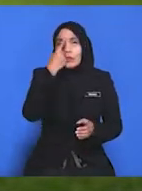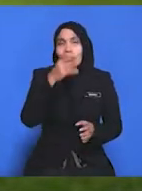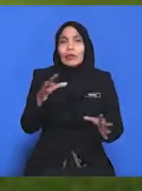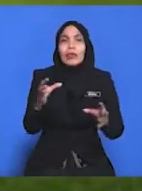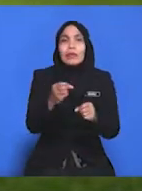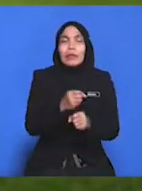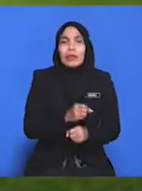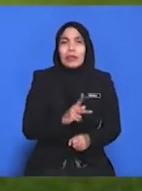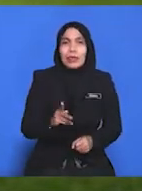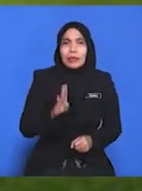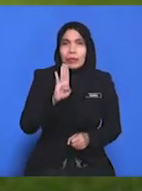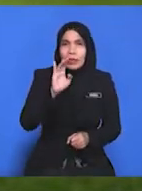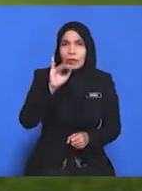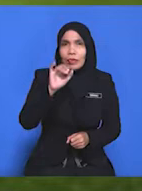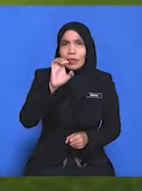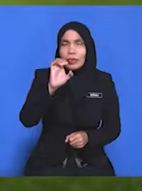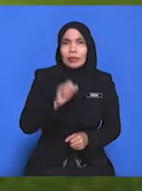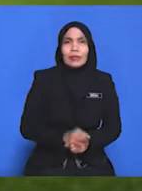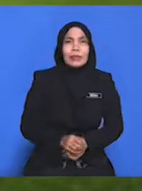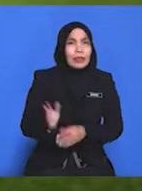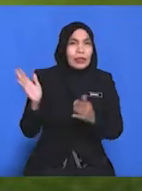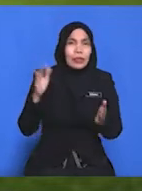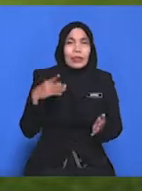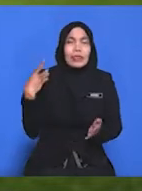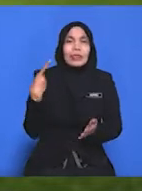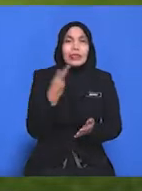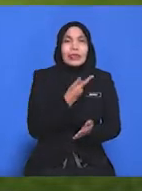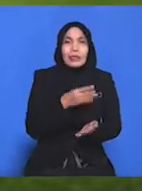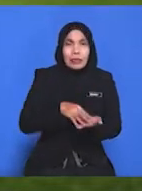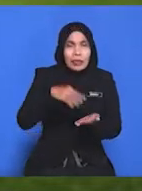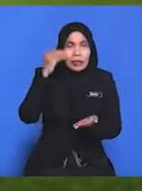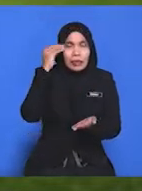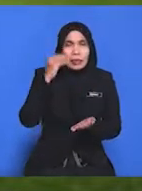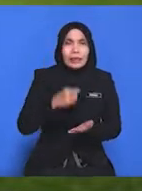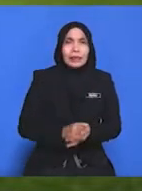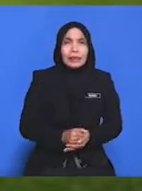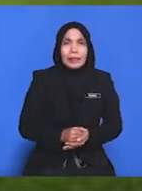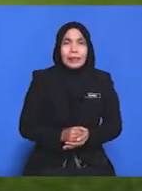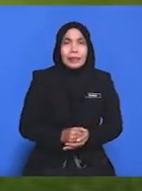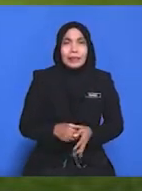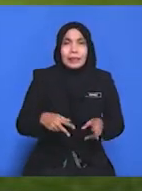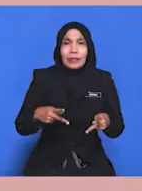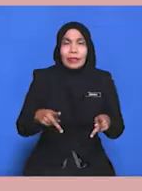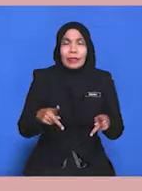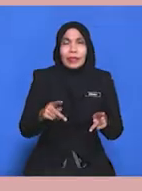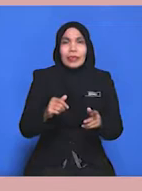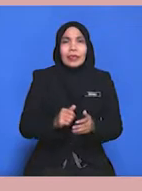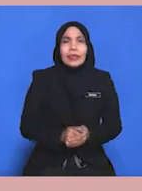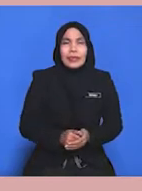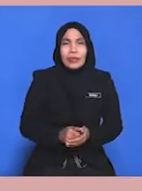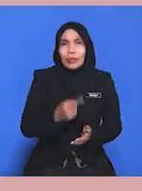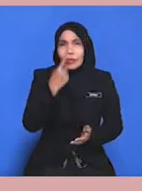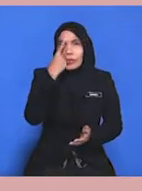seterusnya, mari kita lanjutkan pembelajaran kita dengan mempelajari kaedah untuk mengetahui